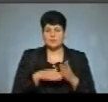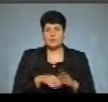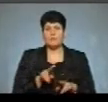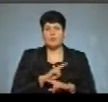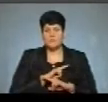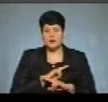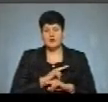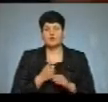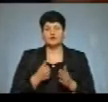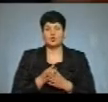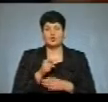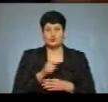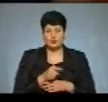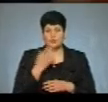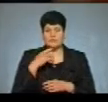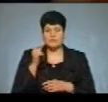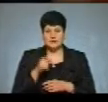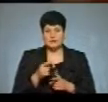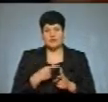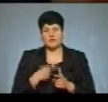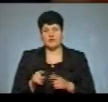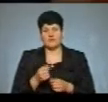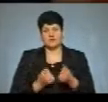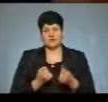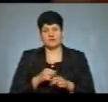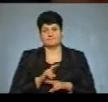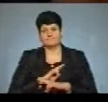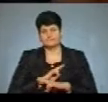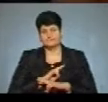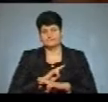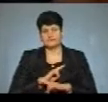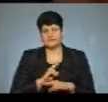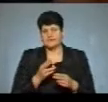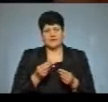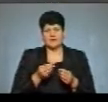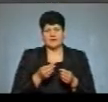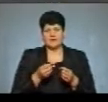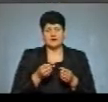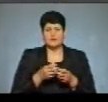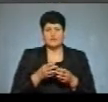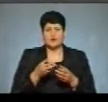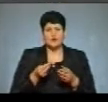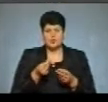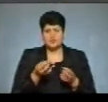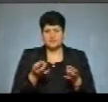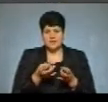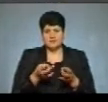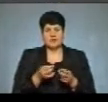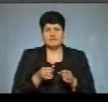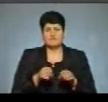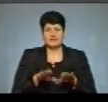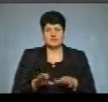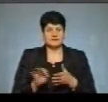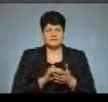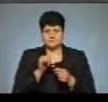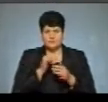або до того, як швидка приїде, або в машині. І, звісно, просто вливши гроші, ми всі ці проблеми не вирішимо, і вони є набагато більш